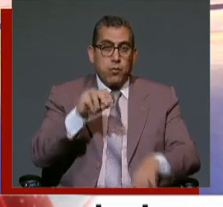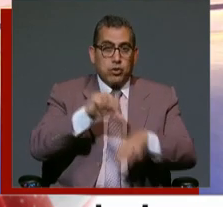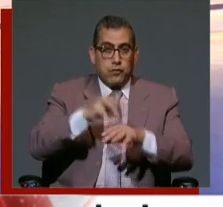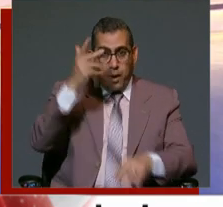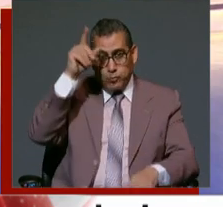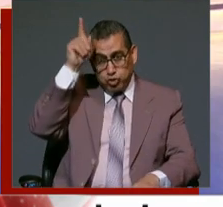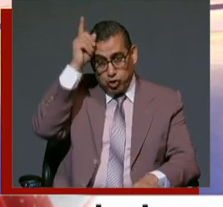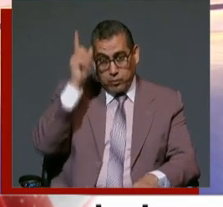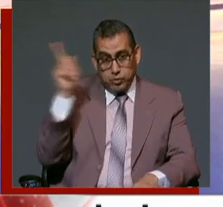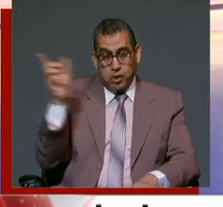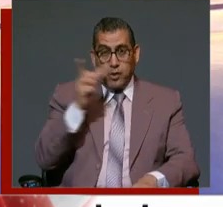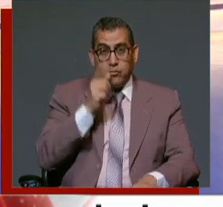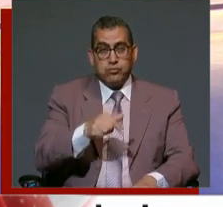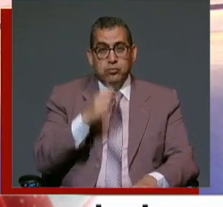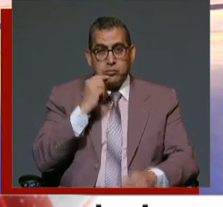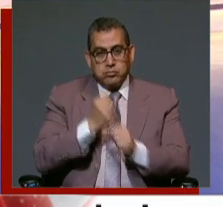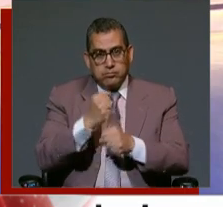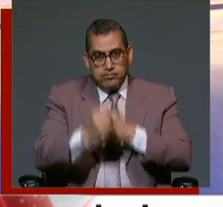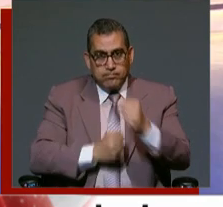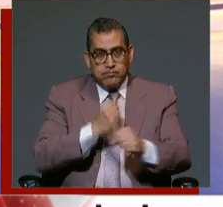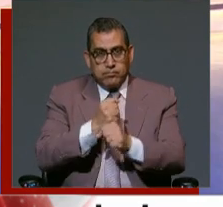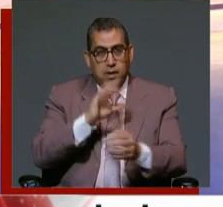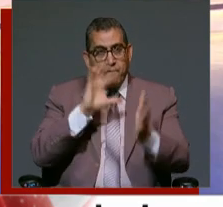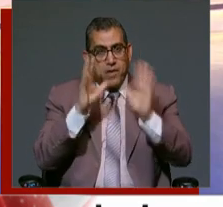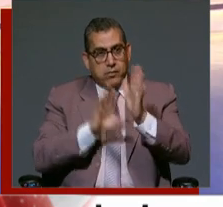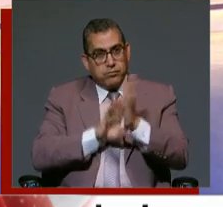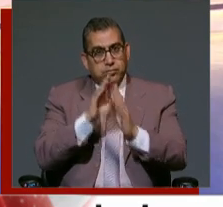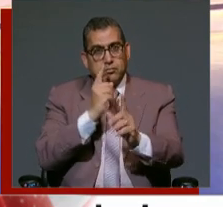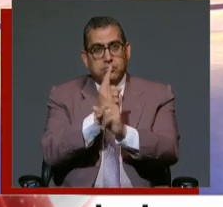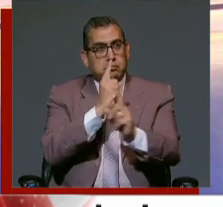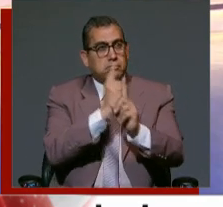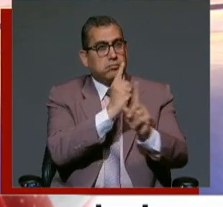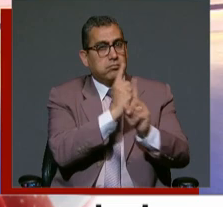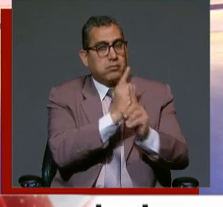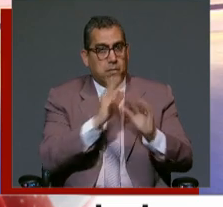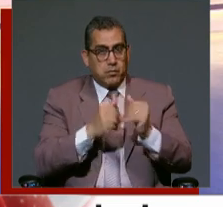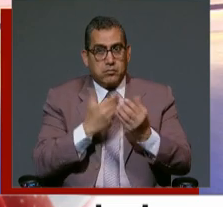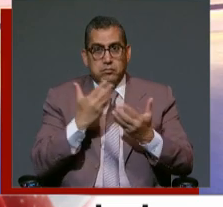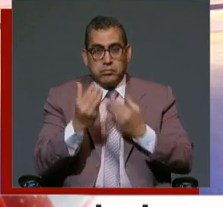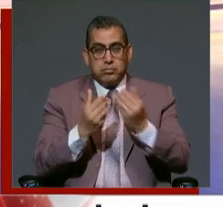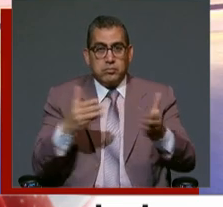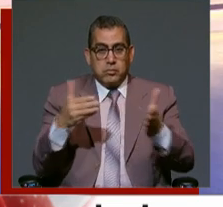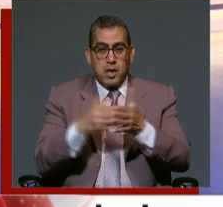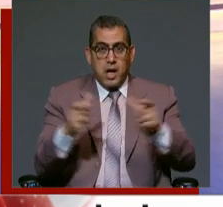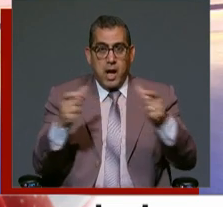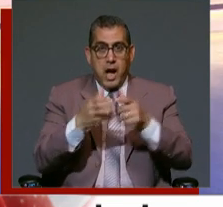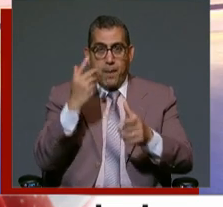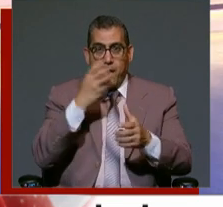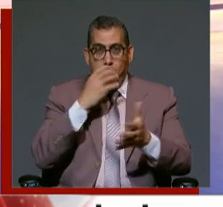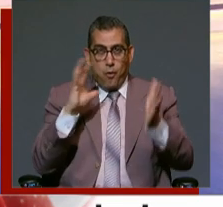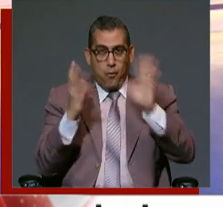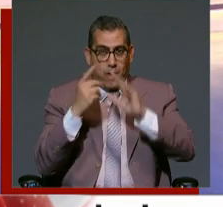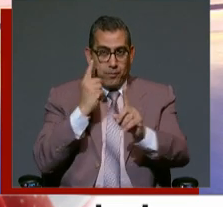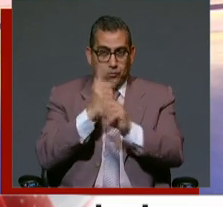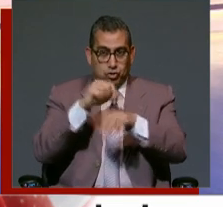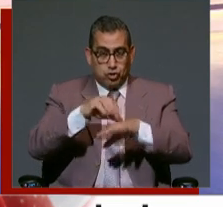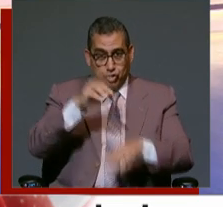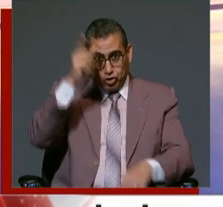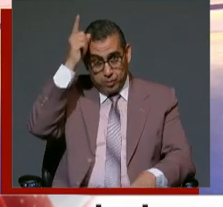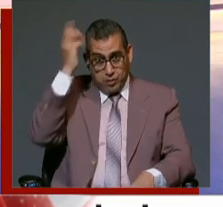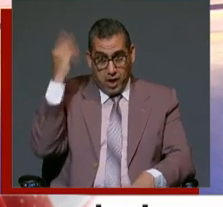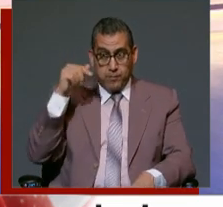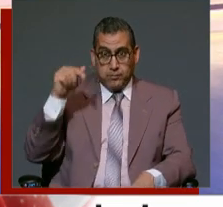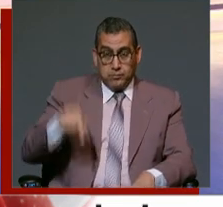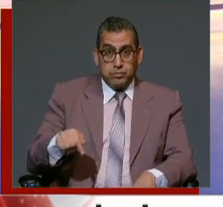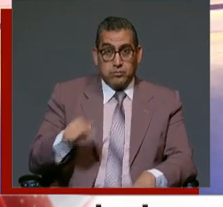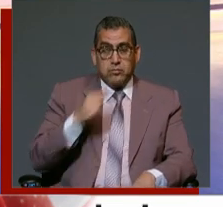وسعيها العالمي في لقاءات كثيرة ومتعددة، سواء قبل قمة المناخ التي انعقدت هنا في شرم الشيخ أو